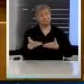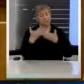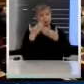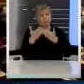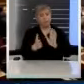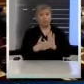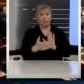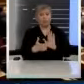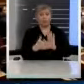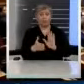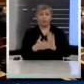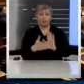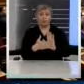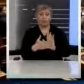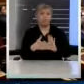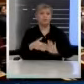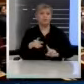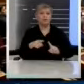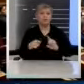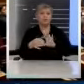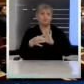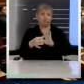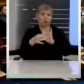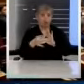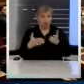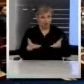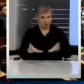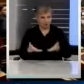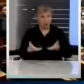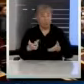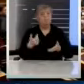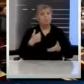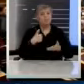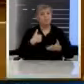Να τους χαίρεστε. Εμείς σχέσεις δεν έχουμε, και επειδή κάτι...